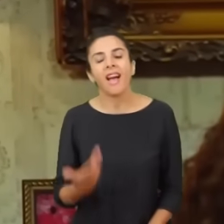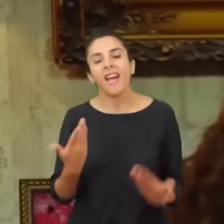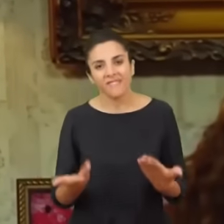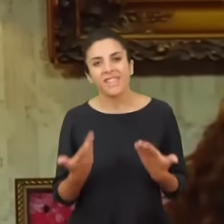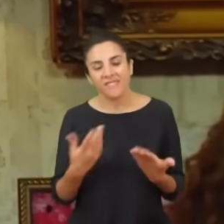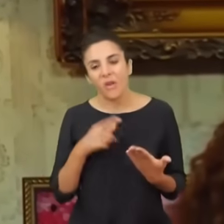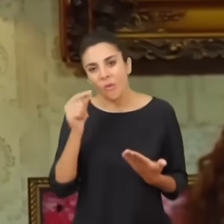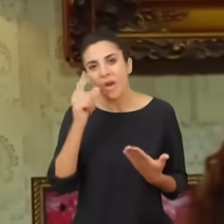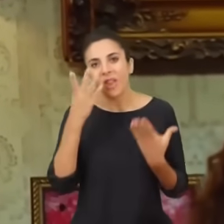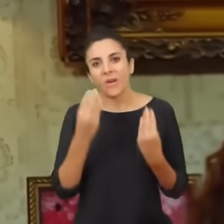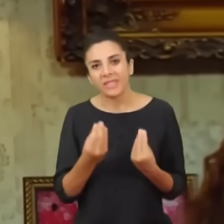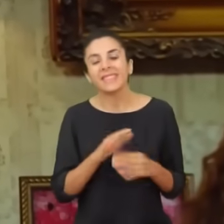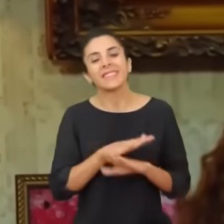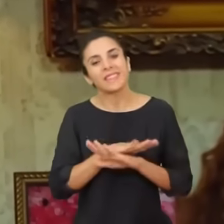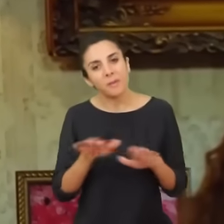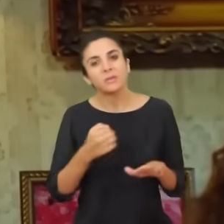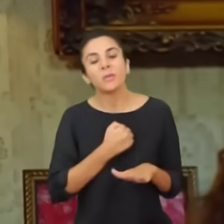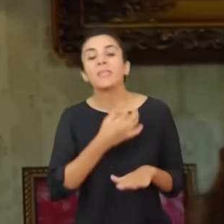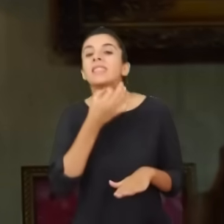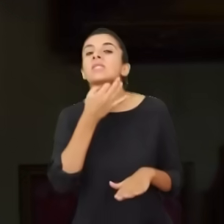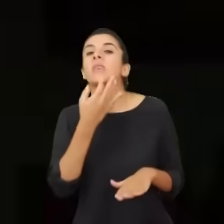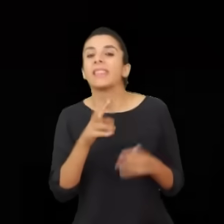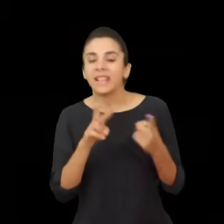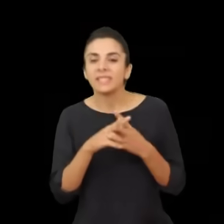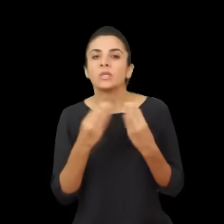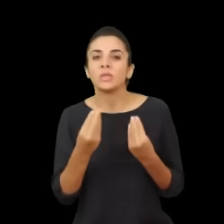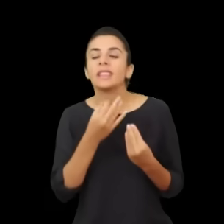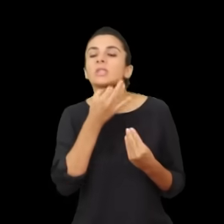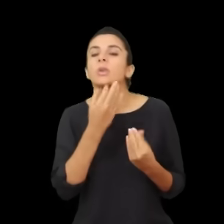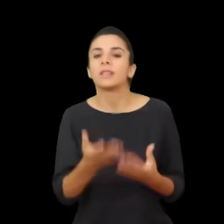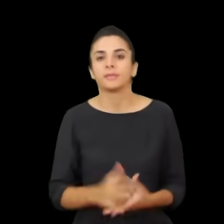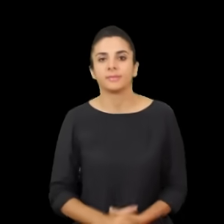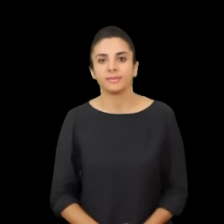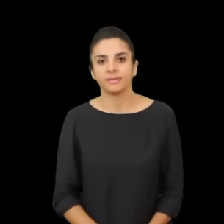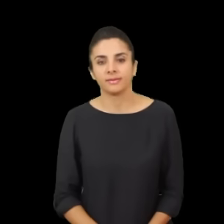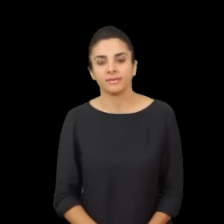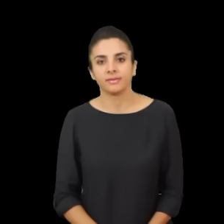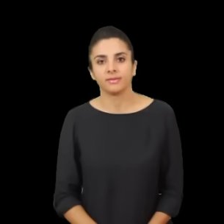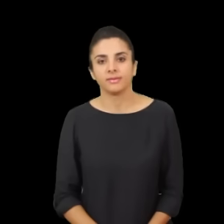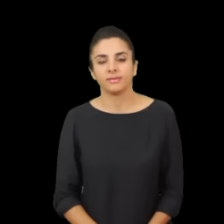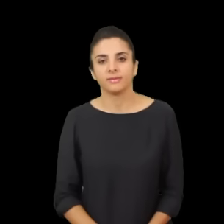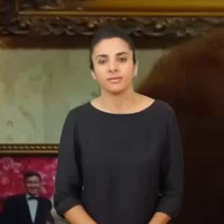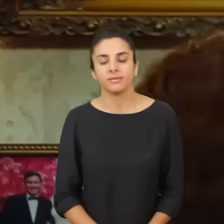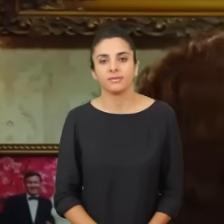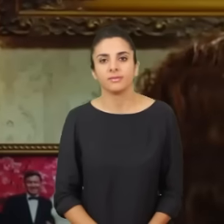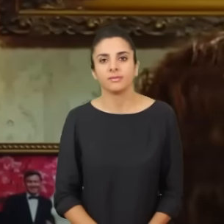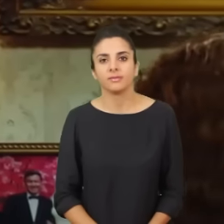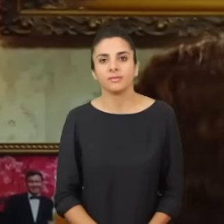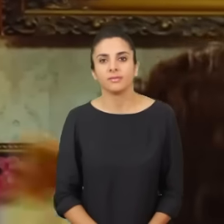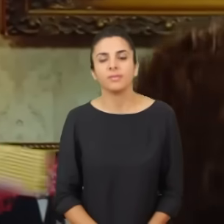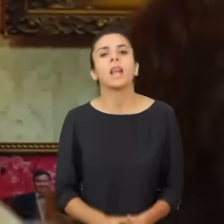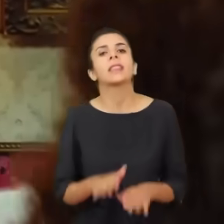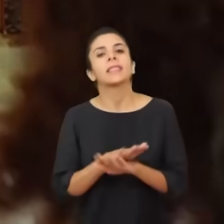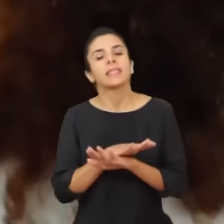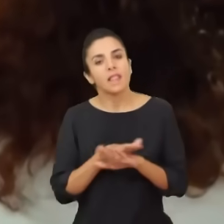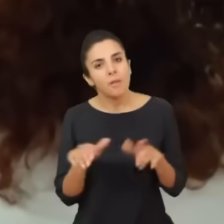Uyandık, uyandık. Tamam amcacığım, ah, sağ ol, sağ ol Nezahat'cığım, sağ ol. Konuşma uzamış, Nazlı bir dilim ha, börek uzattı